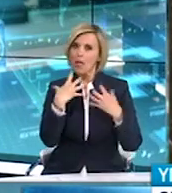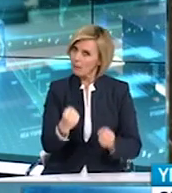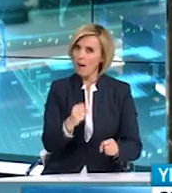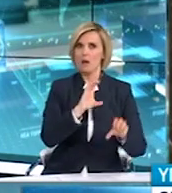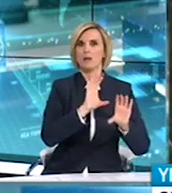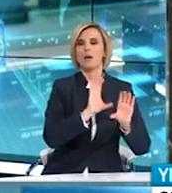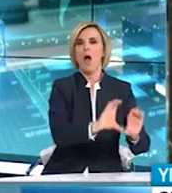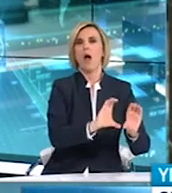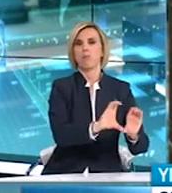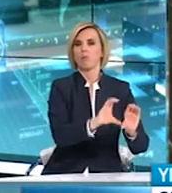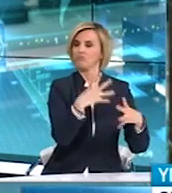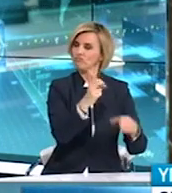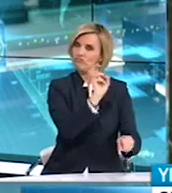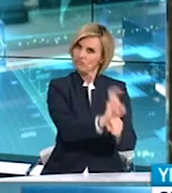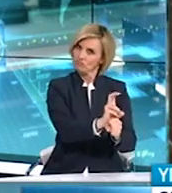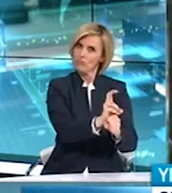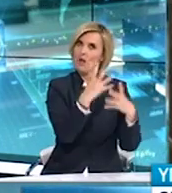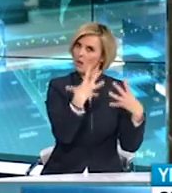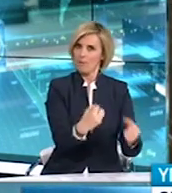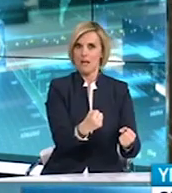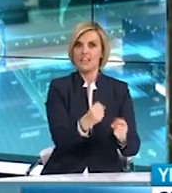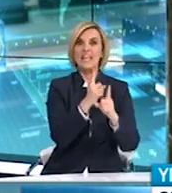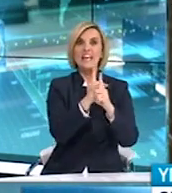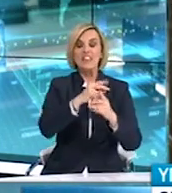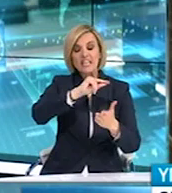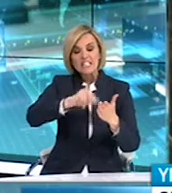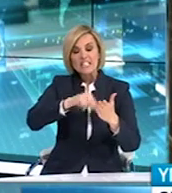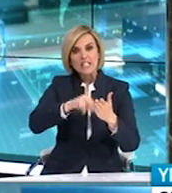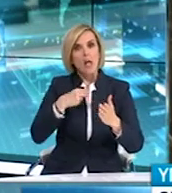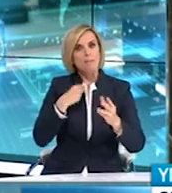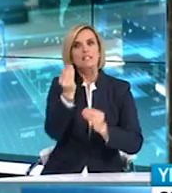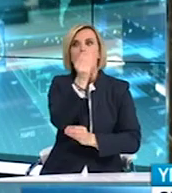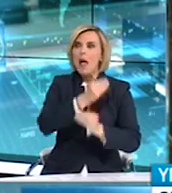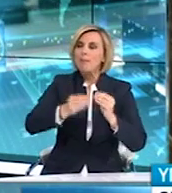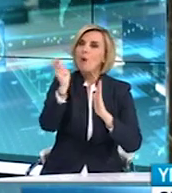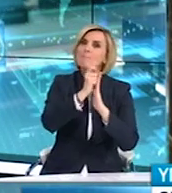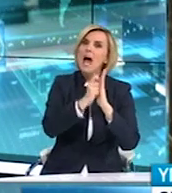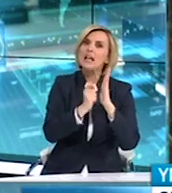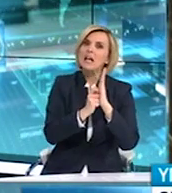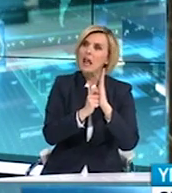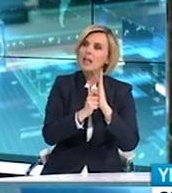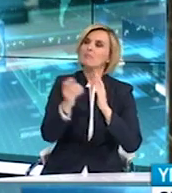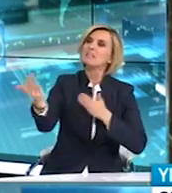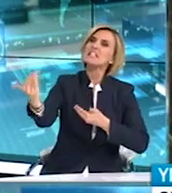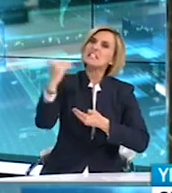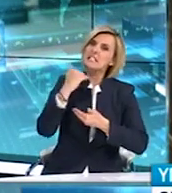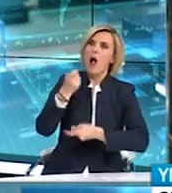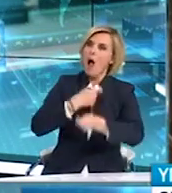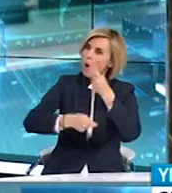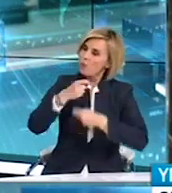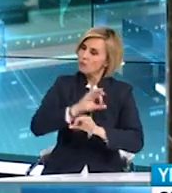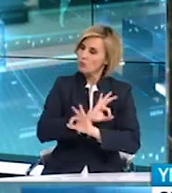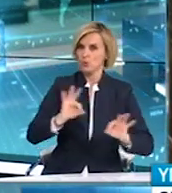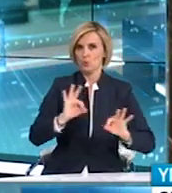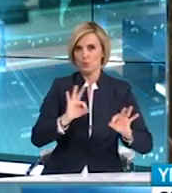ελεγχόμενη ιατρική συνταγή. Μάλιστα, έχουν γίνει και επιπλέον παραγγελίες από την εταιρεία την οποία την εισάγει. Σε ό,τι αφορά